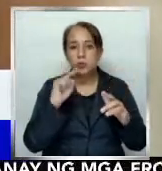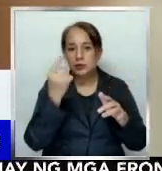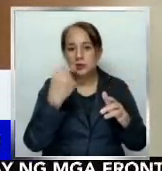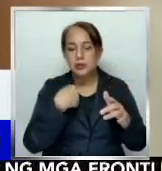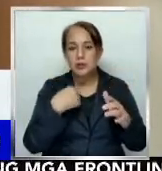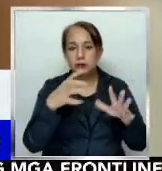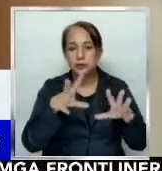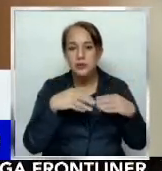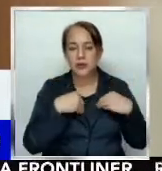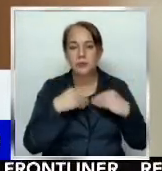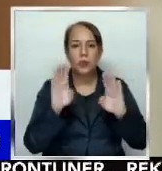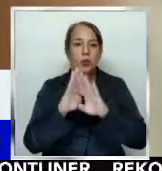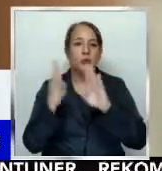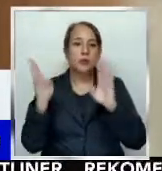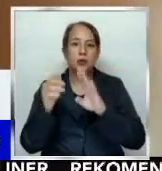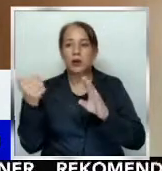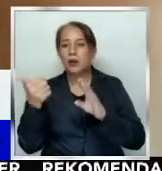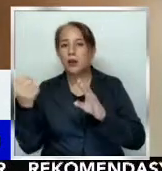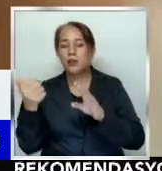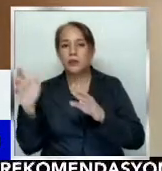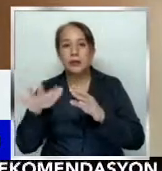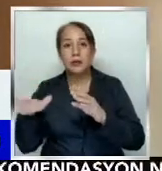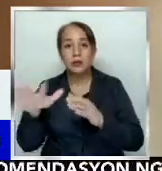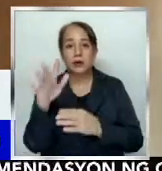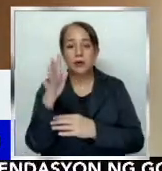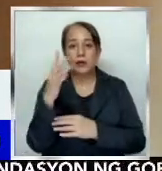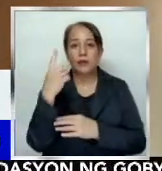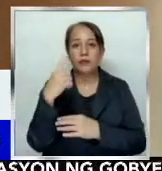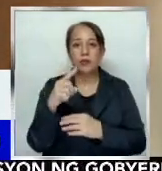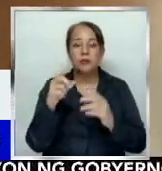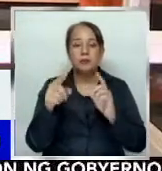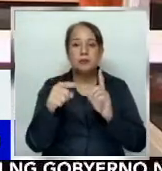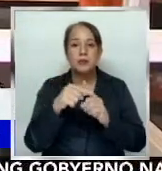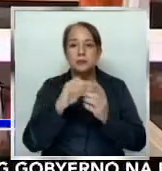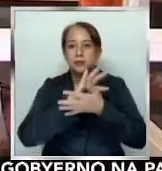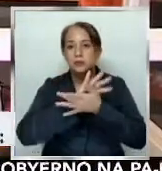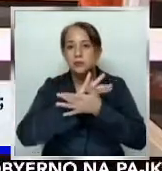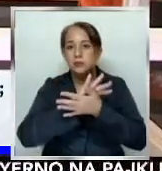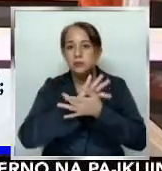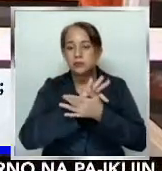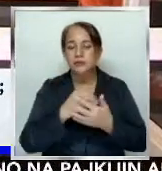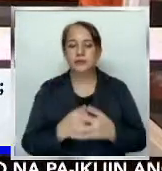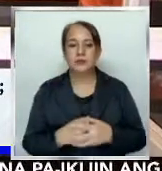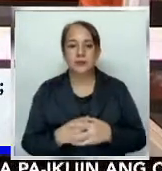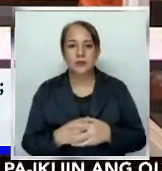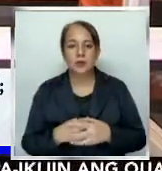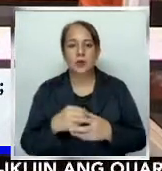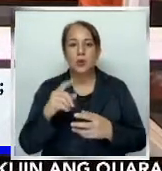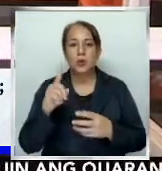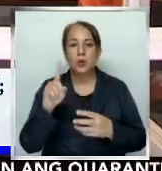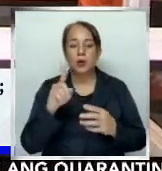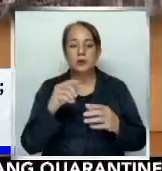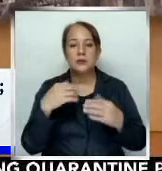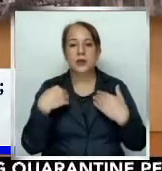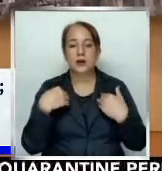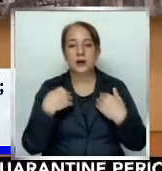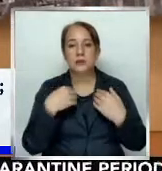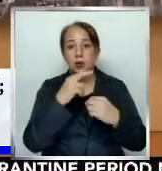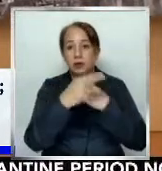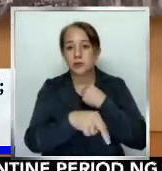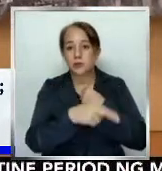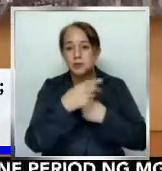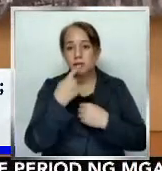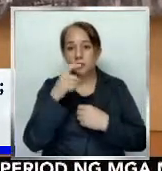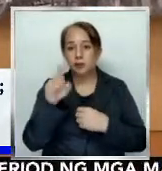iba-iba pang mga ward para sa mga positive cases na dumadating. Ang One Hospital Command na tumatanggap ng mga tawag kung saan